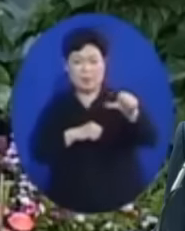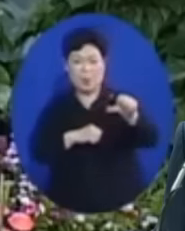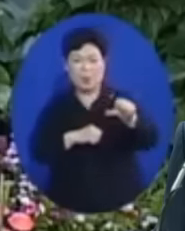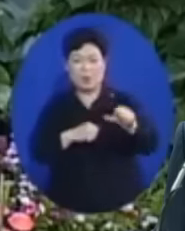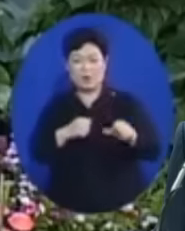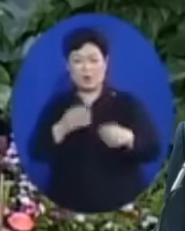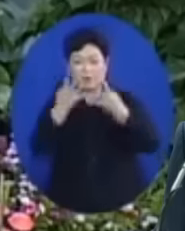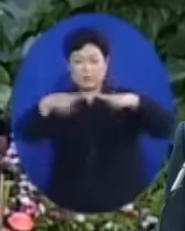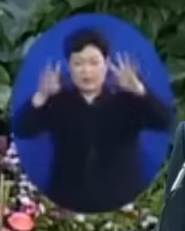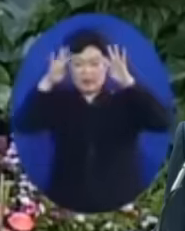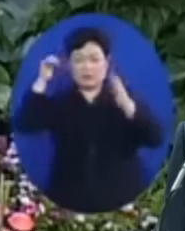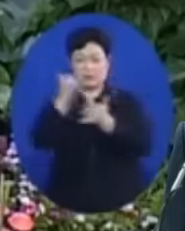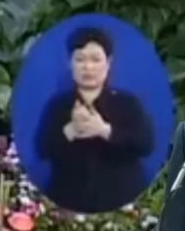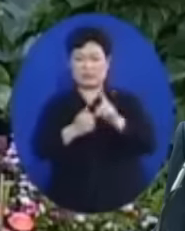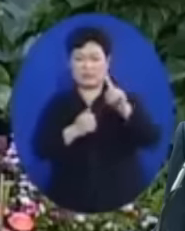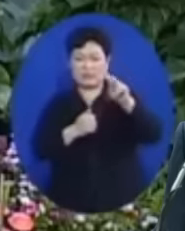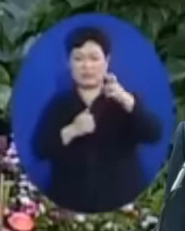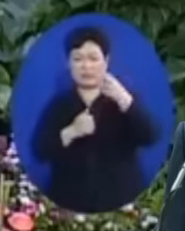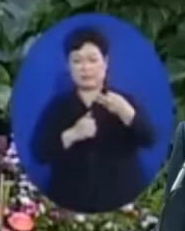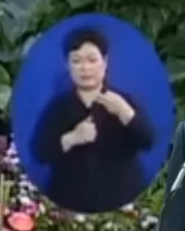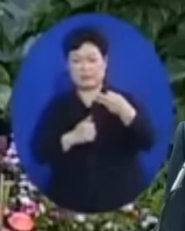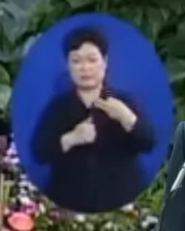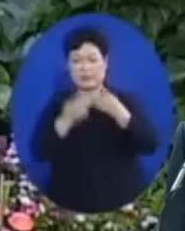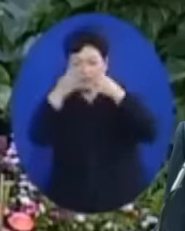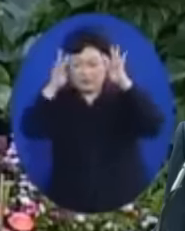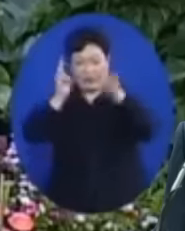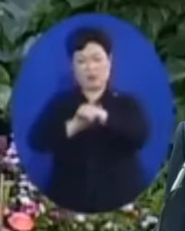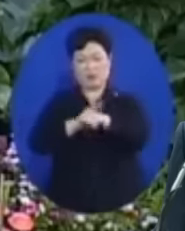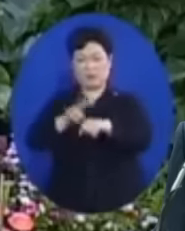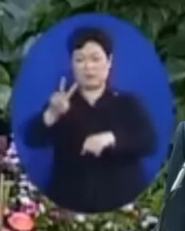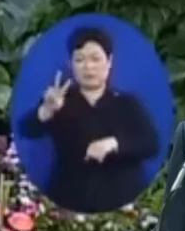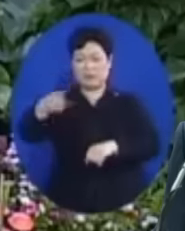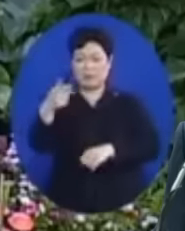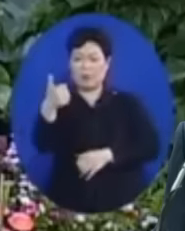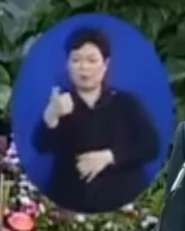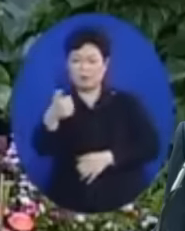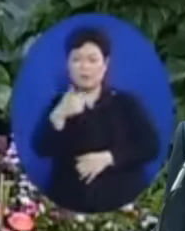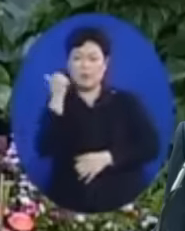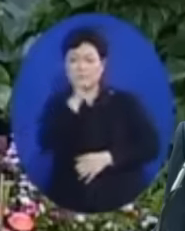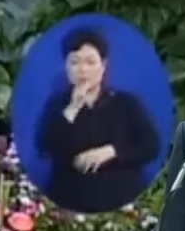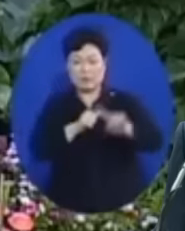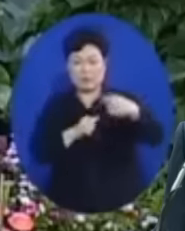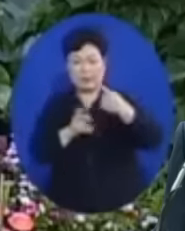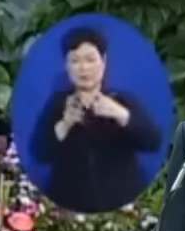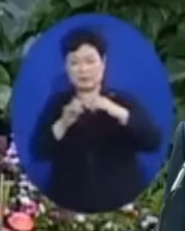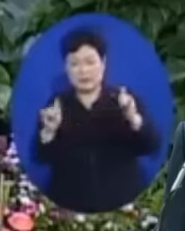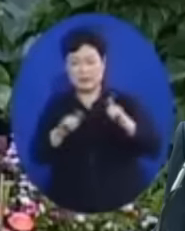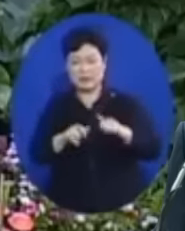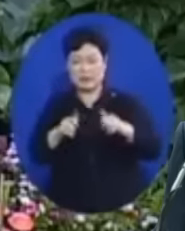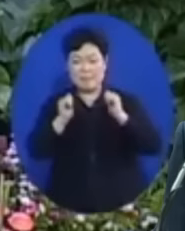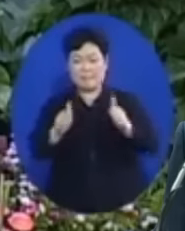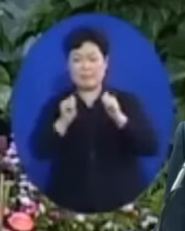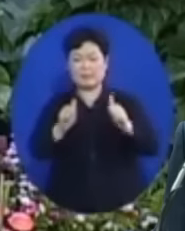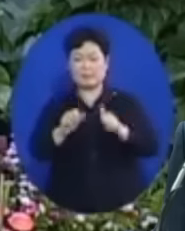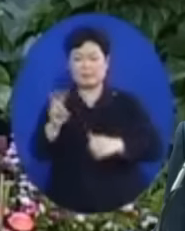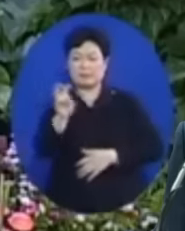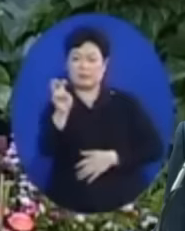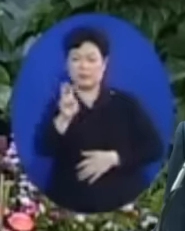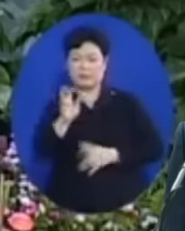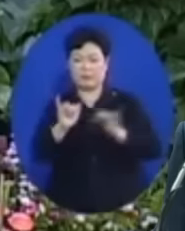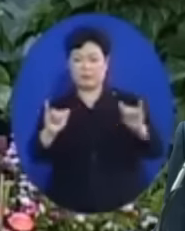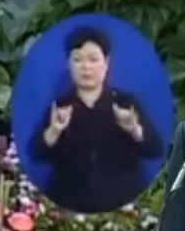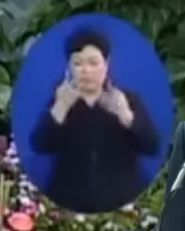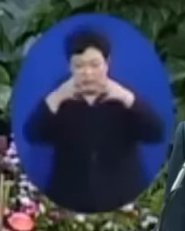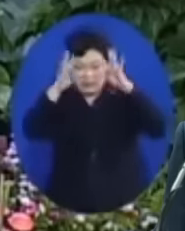대학 총장이 13명, 대학 교수가 250명, 변호사 100명, 판검사가 30명이나 되었습니다.